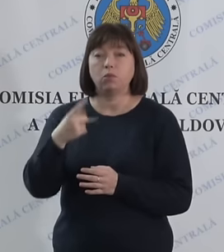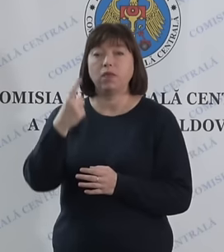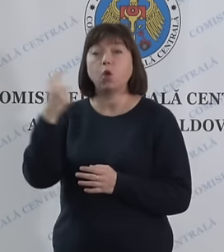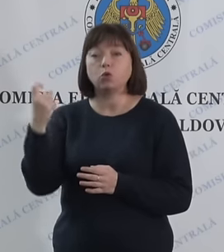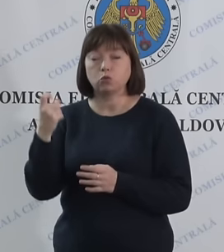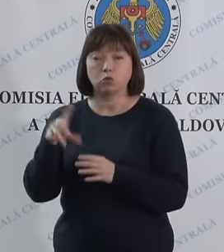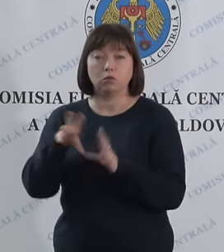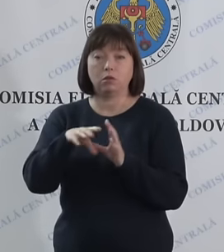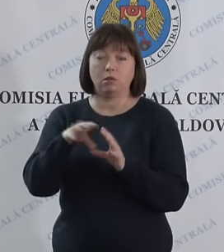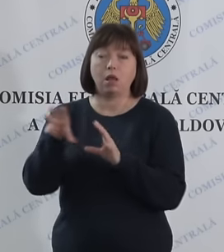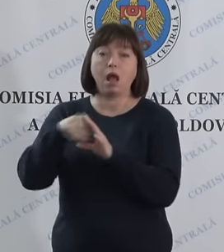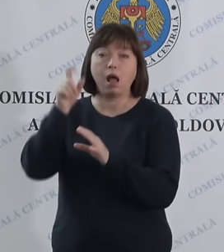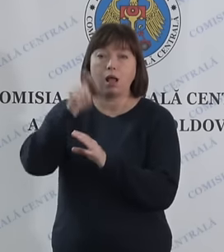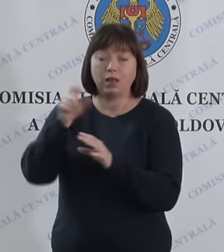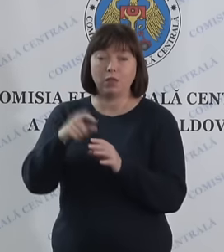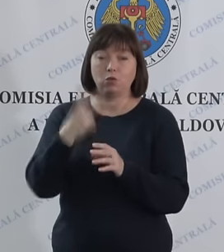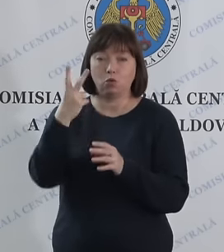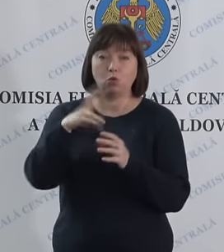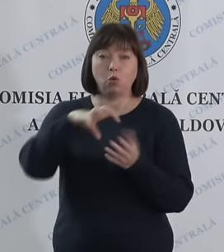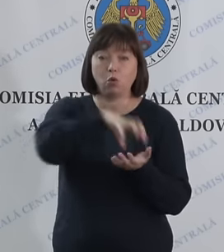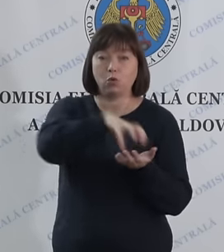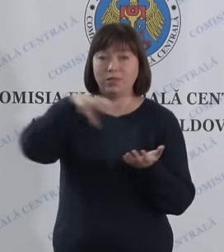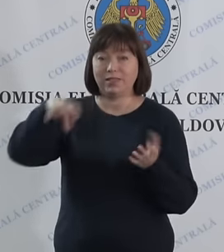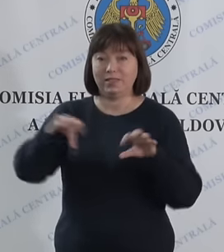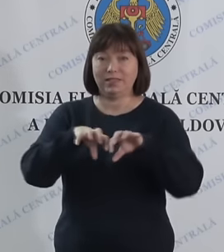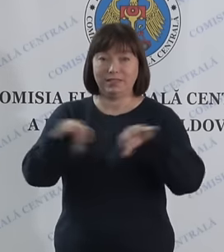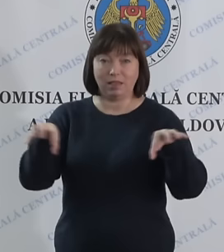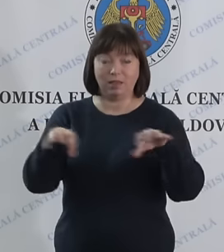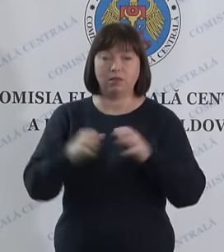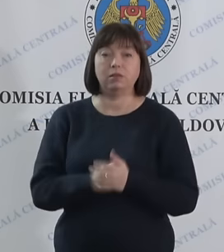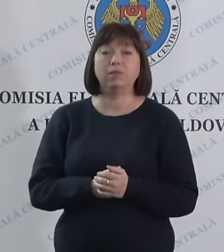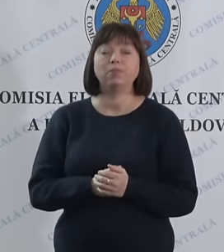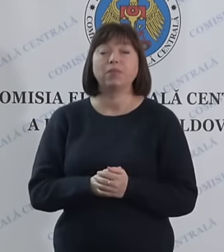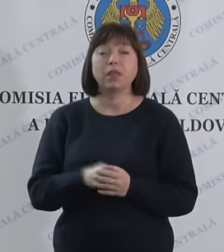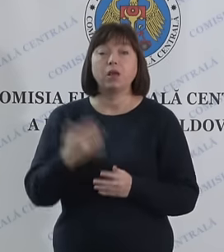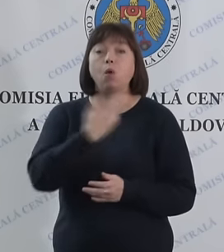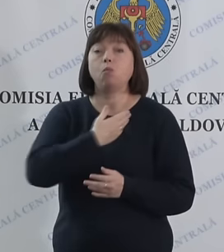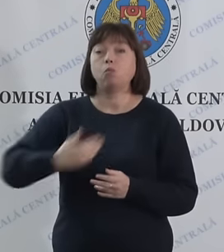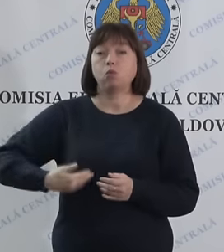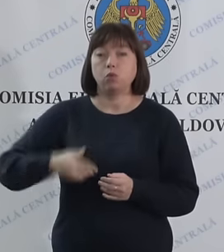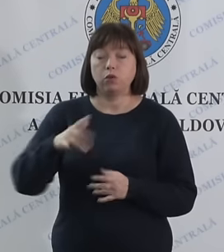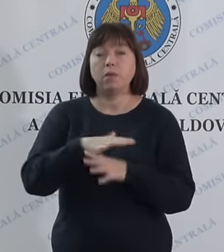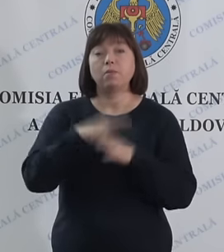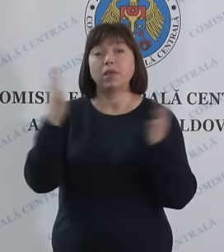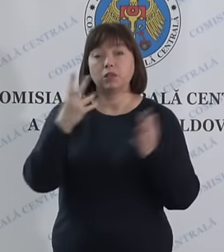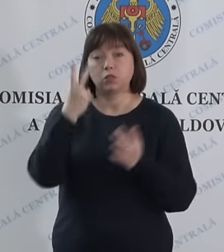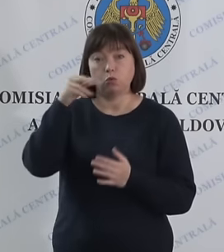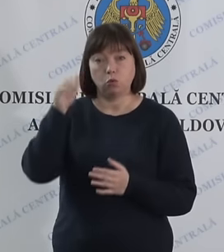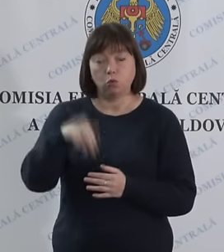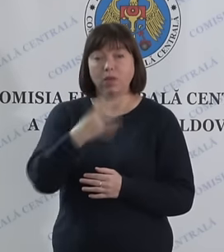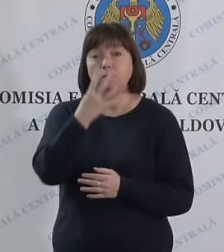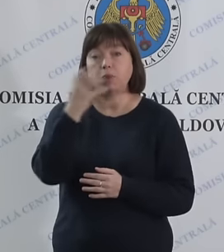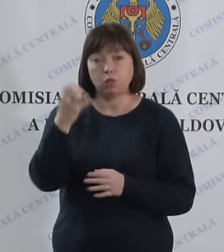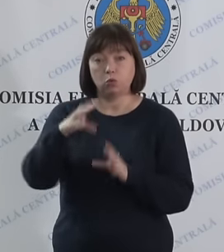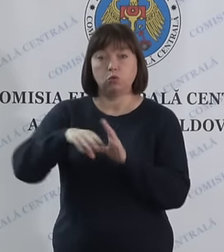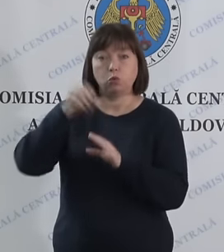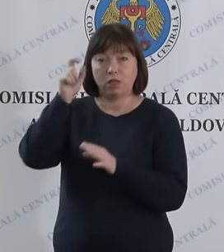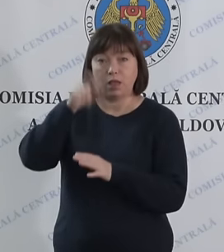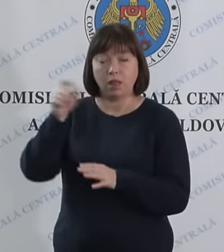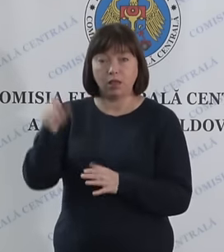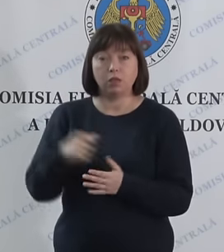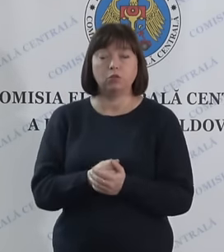de alegători în cele două secții de votare, la București peste 2.400 de